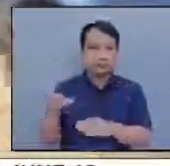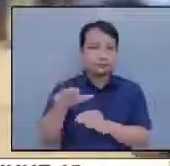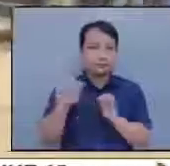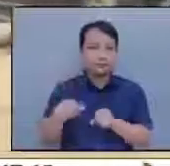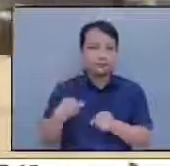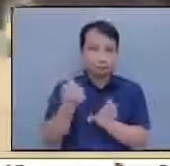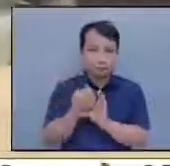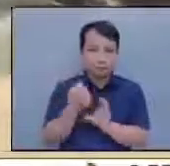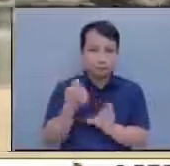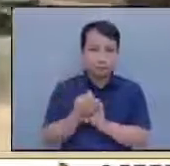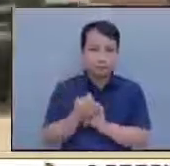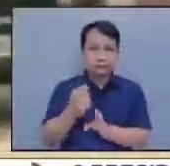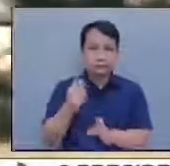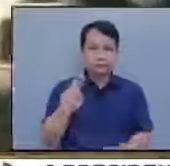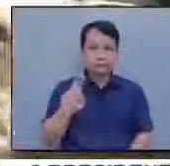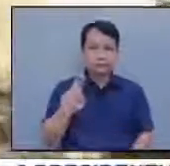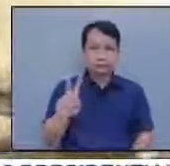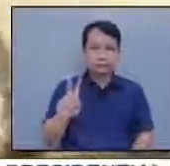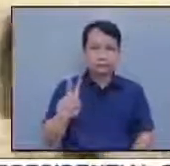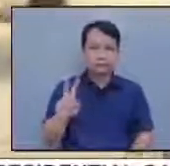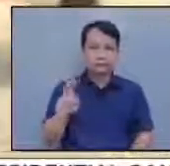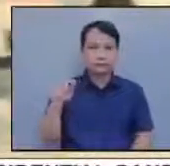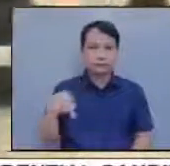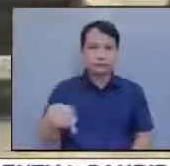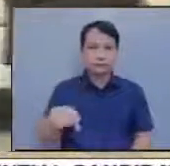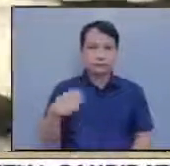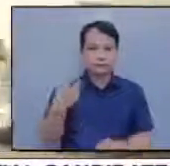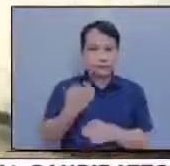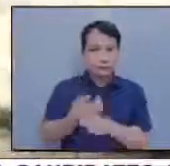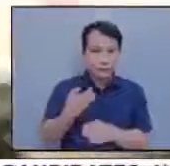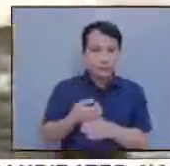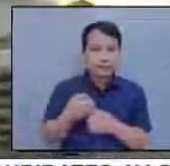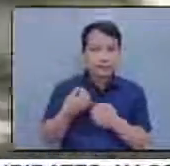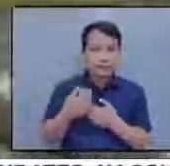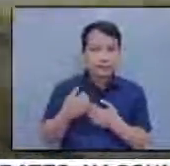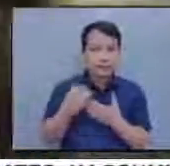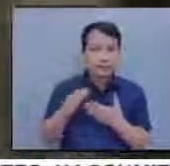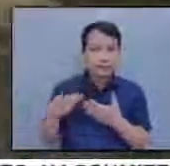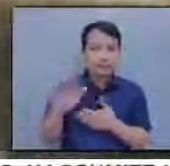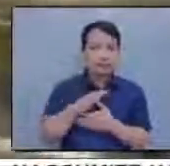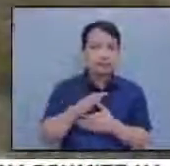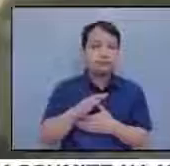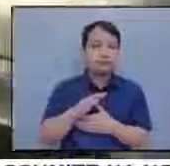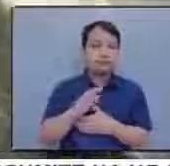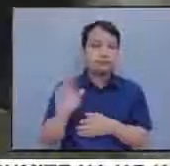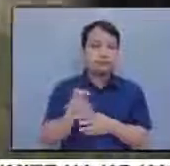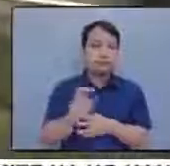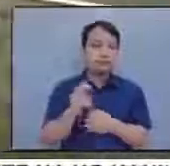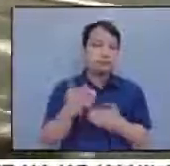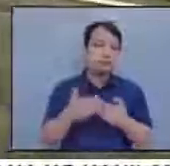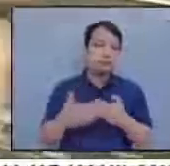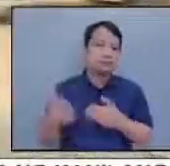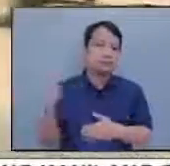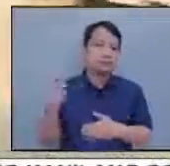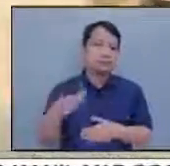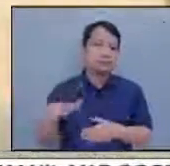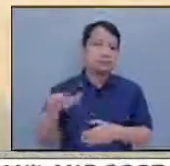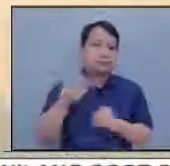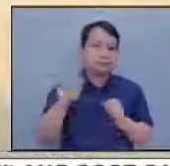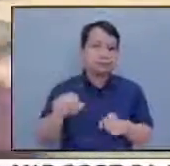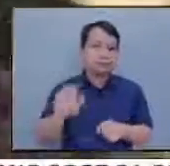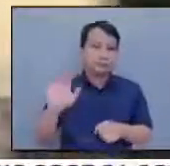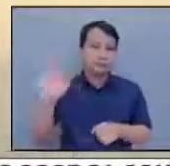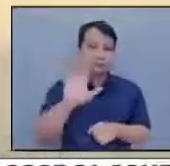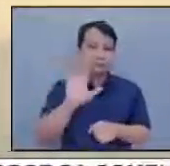UV Express. Despite na marami ang mga sasakyan na bumabiyahe ngayon, ay tuloy ang kanilang